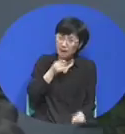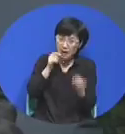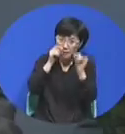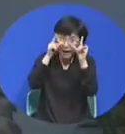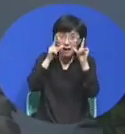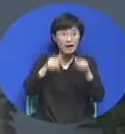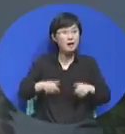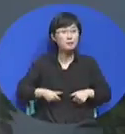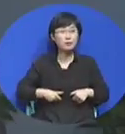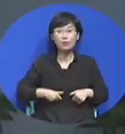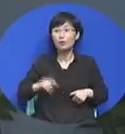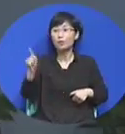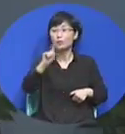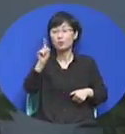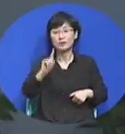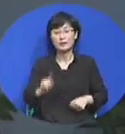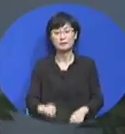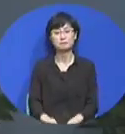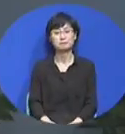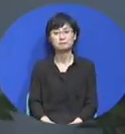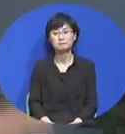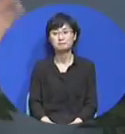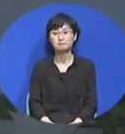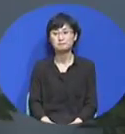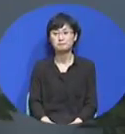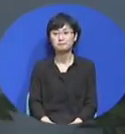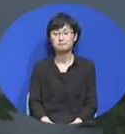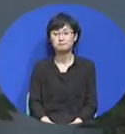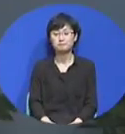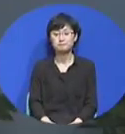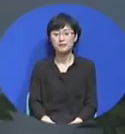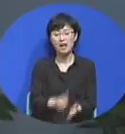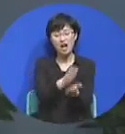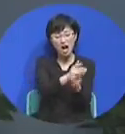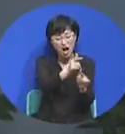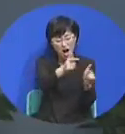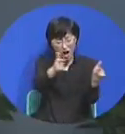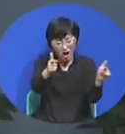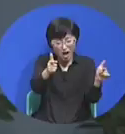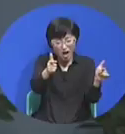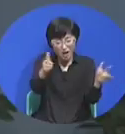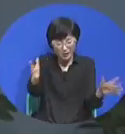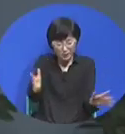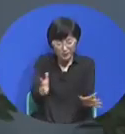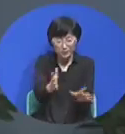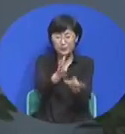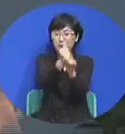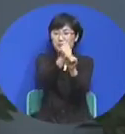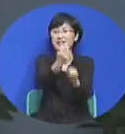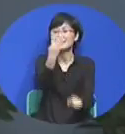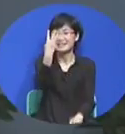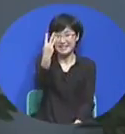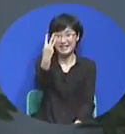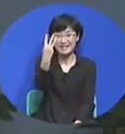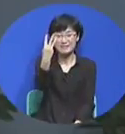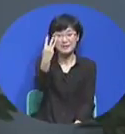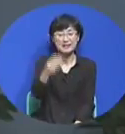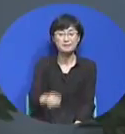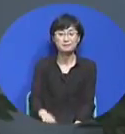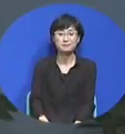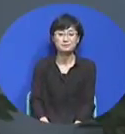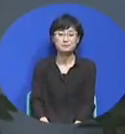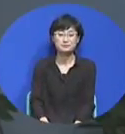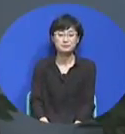receive prayer answers, what is it that you must know first? 많이 있습니다만은 세 가지로 요약할 수 있습니다. There are many things we can summarize into